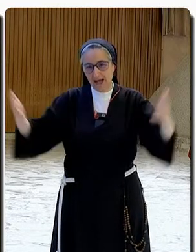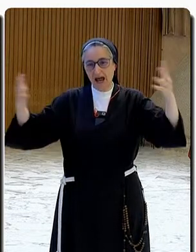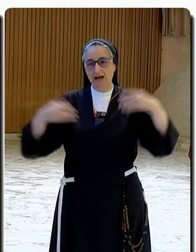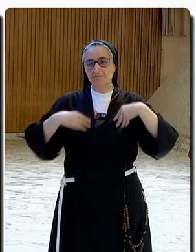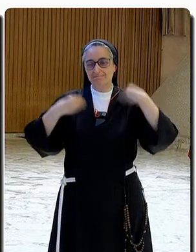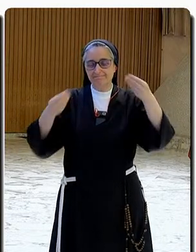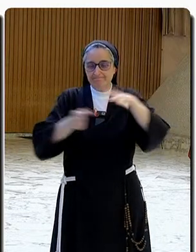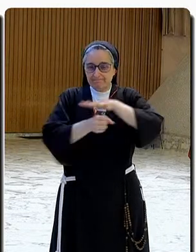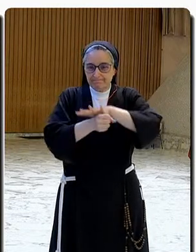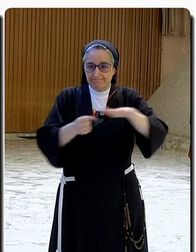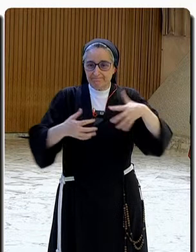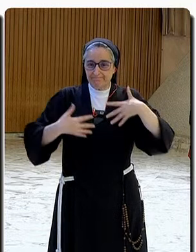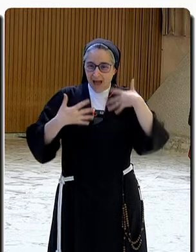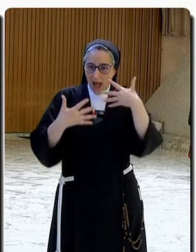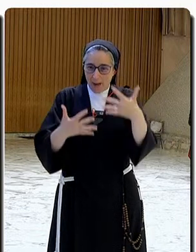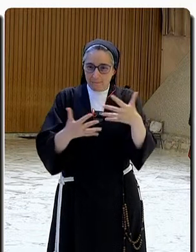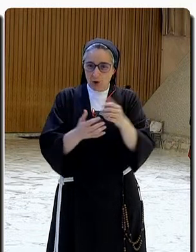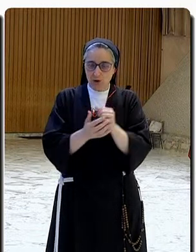pieno.